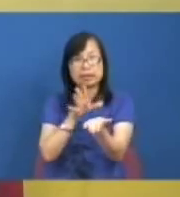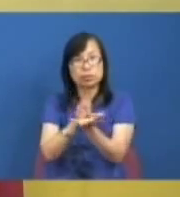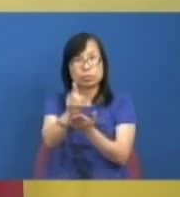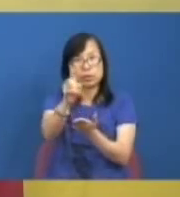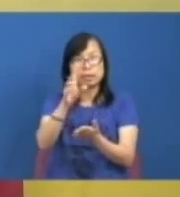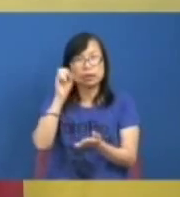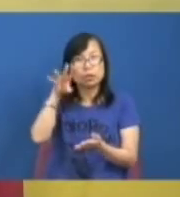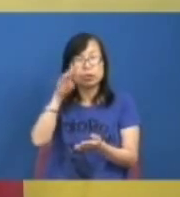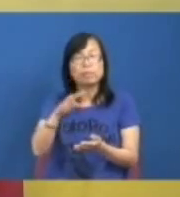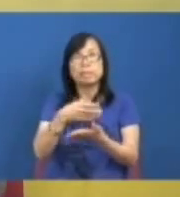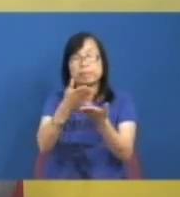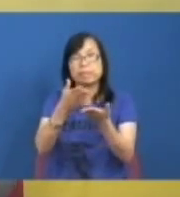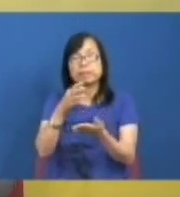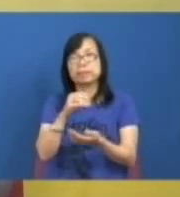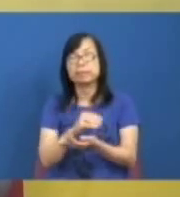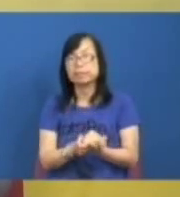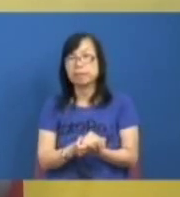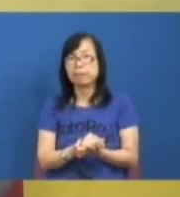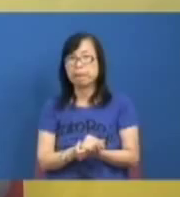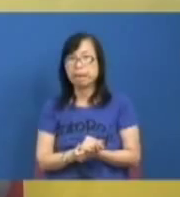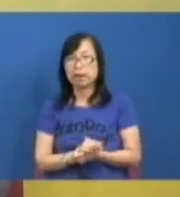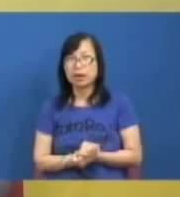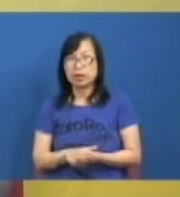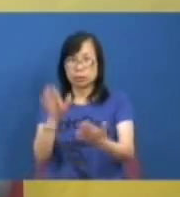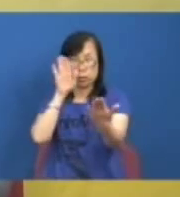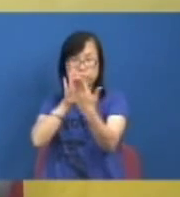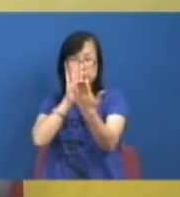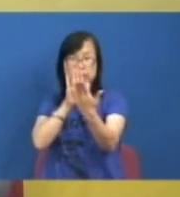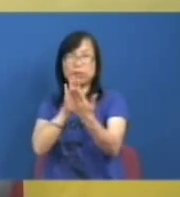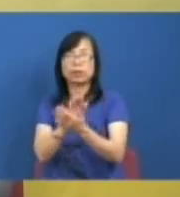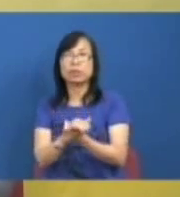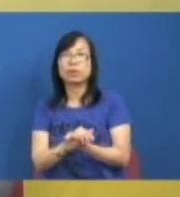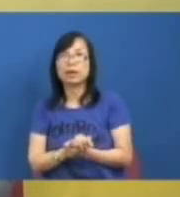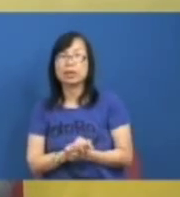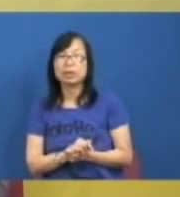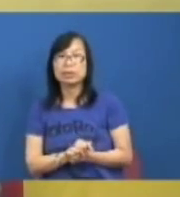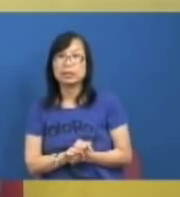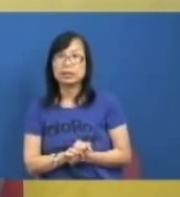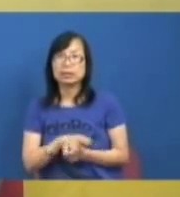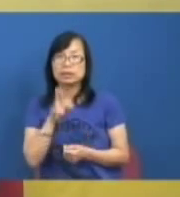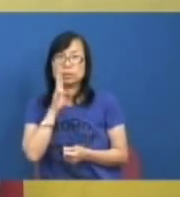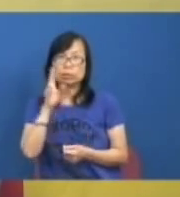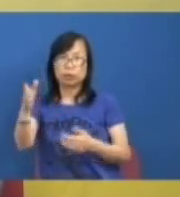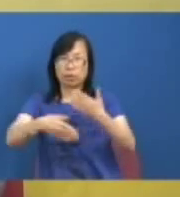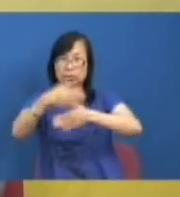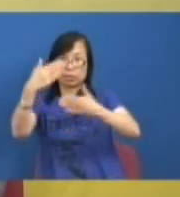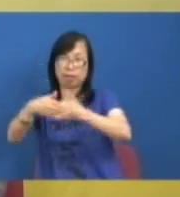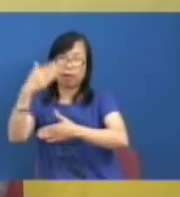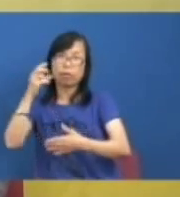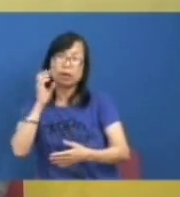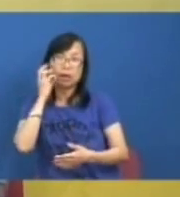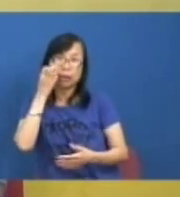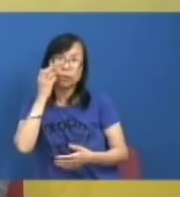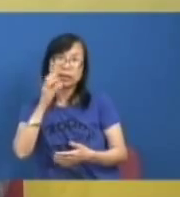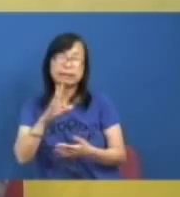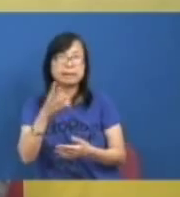顧問俾大家聽嘅。咁其實真係面對咧，好似即係話，如果你一個樓齡去到接近